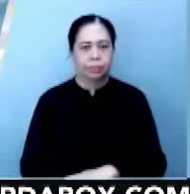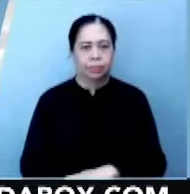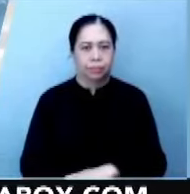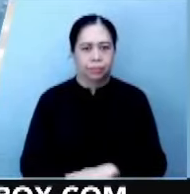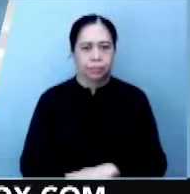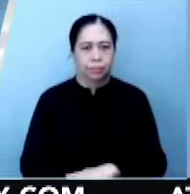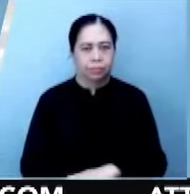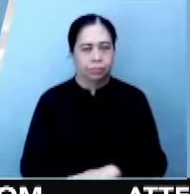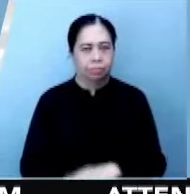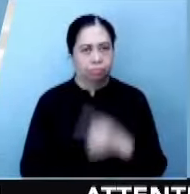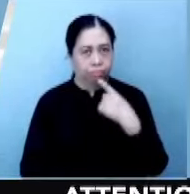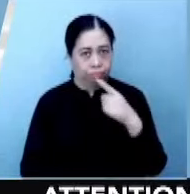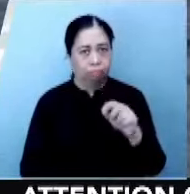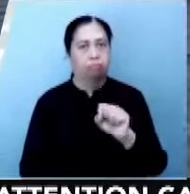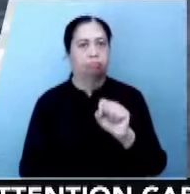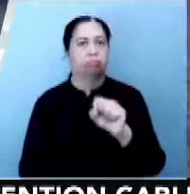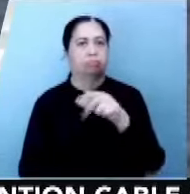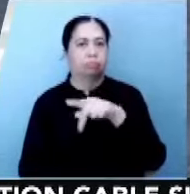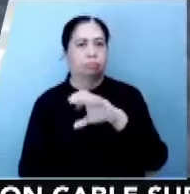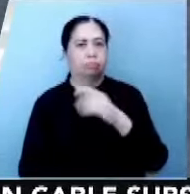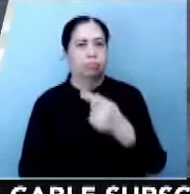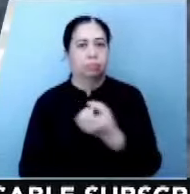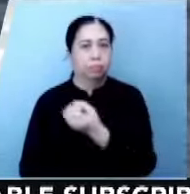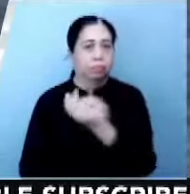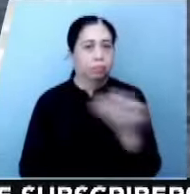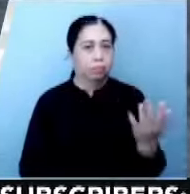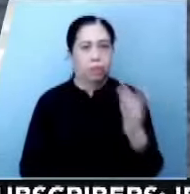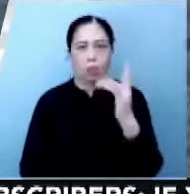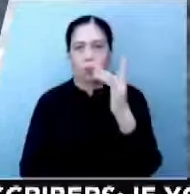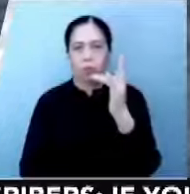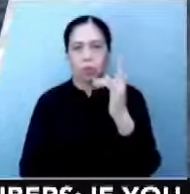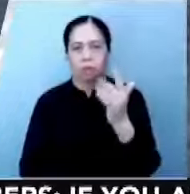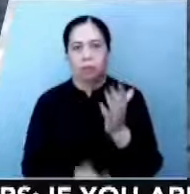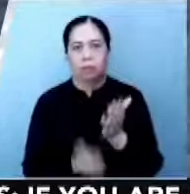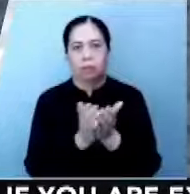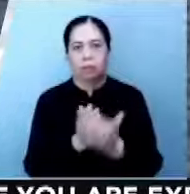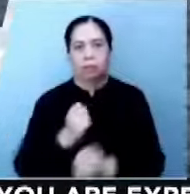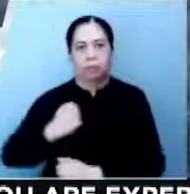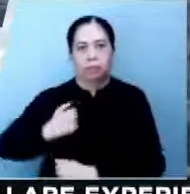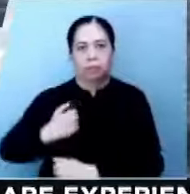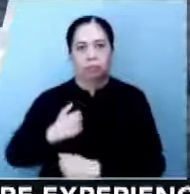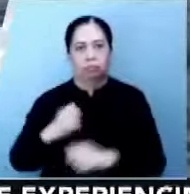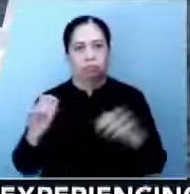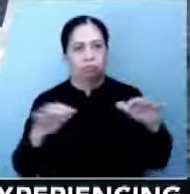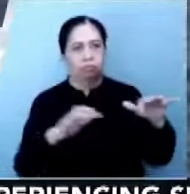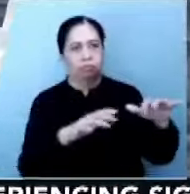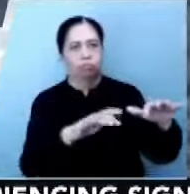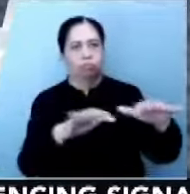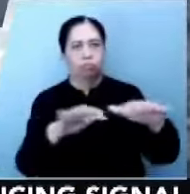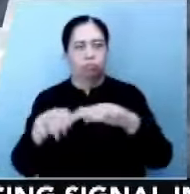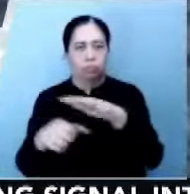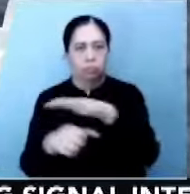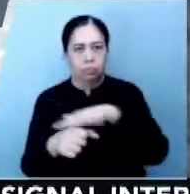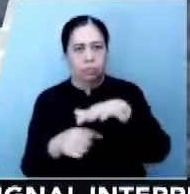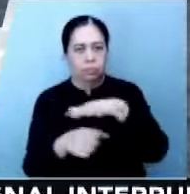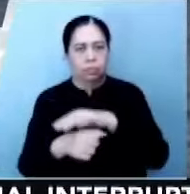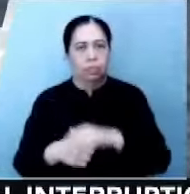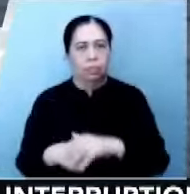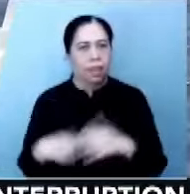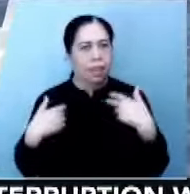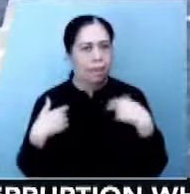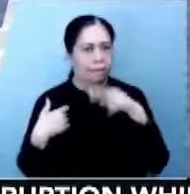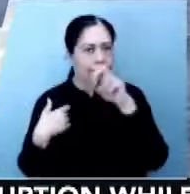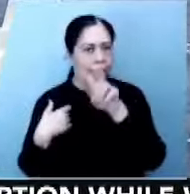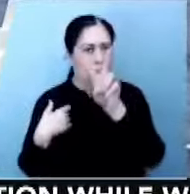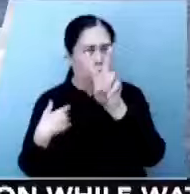Kinumpirma ng Philippine Coast Guard na 25 Chinese fishing militia ships ang nagkukumpulan ngayon sa Bajo de Masinloc. May namataan ding 2